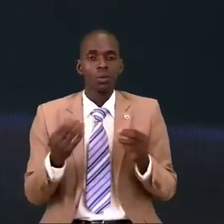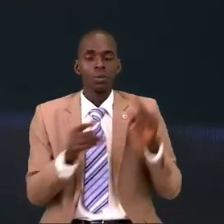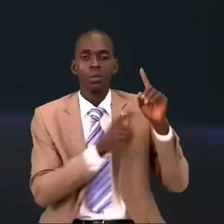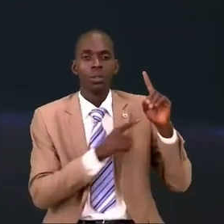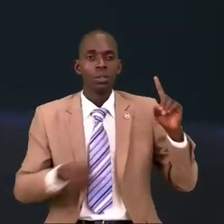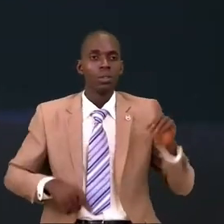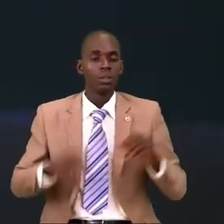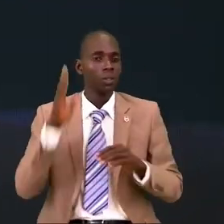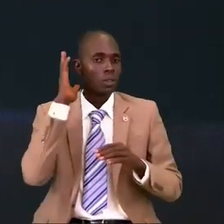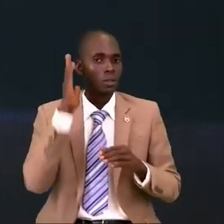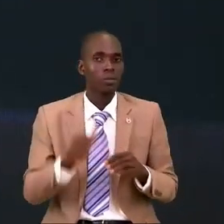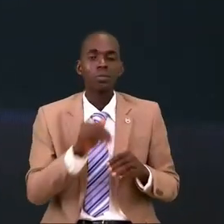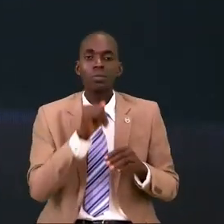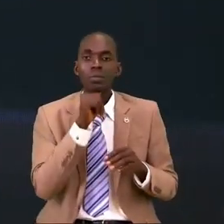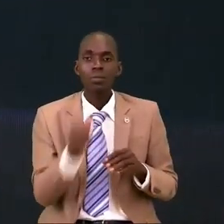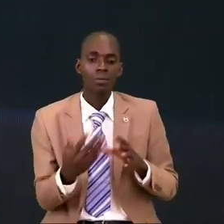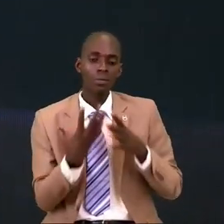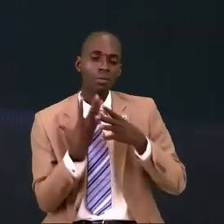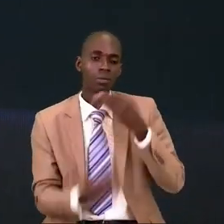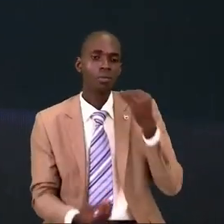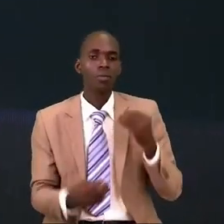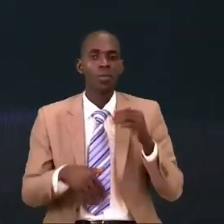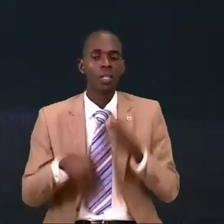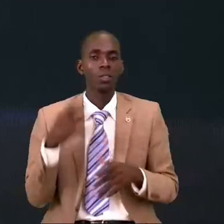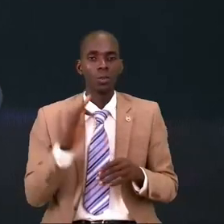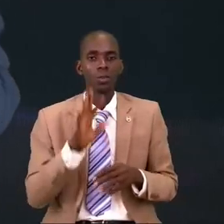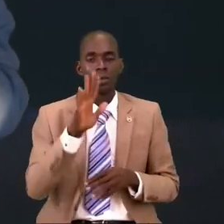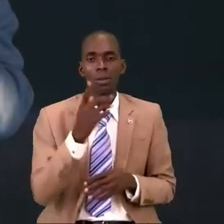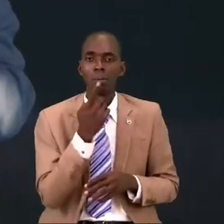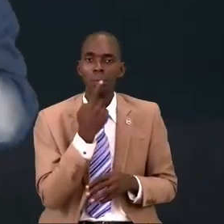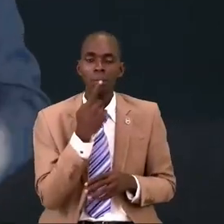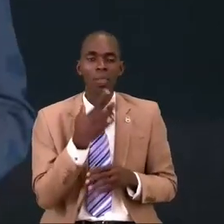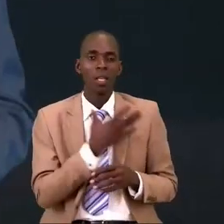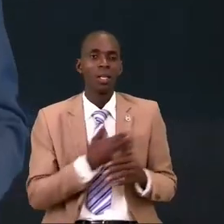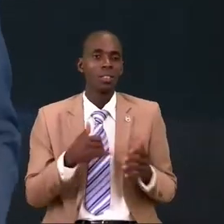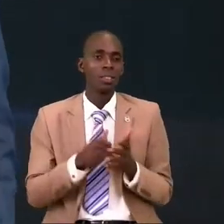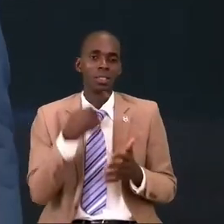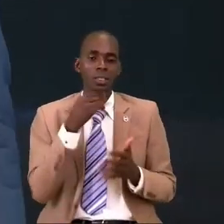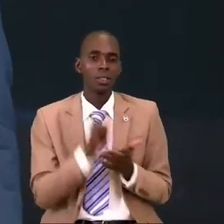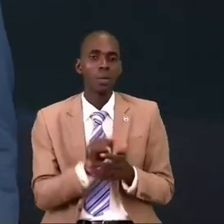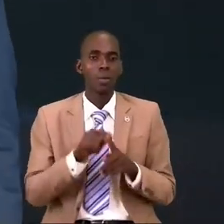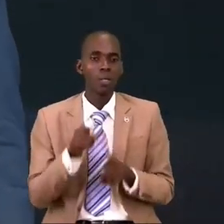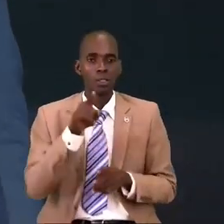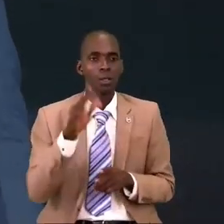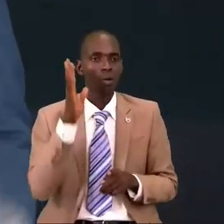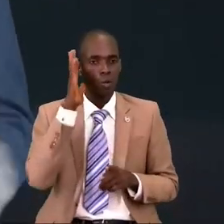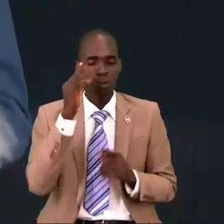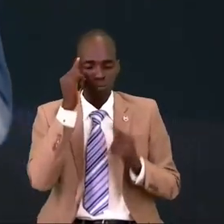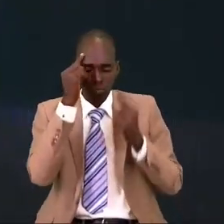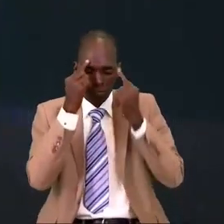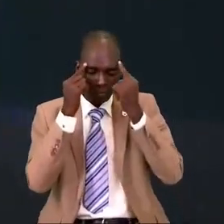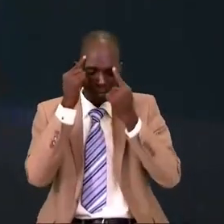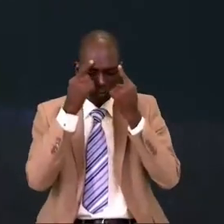Il dit, ensuite, médite-le jour et nuit. Jour et nuit,